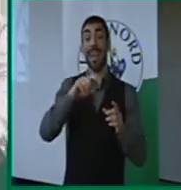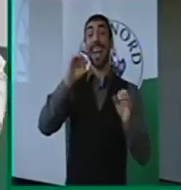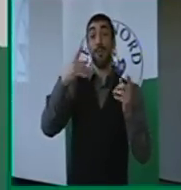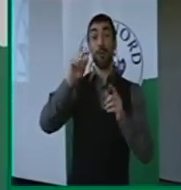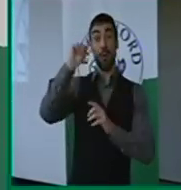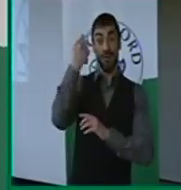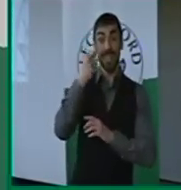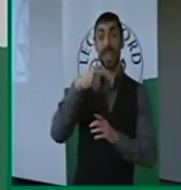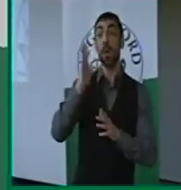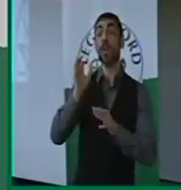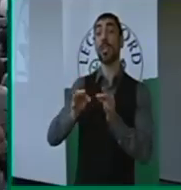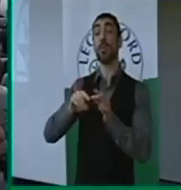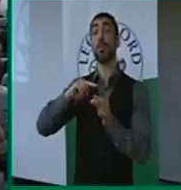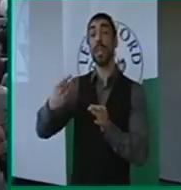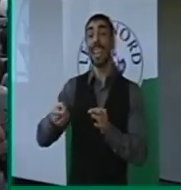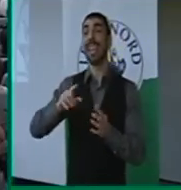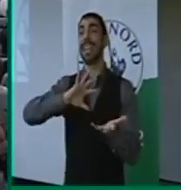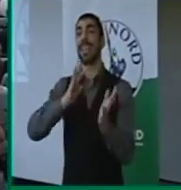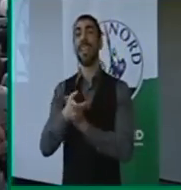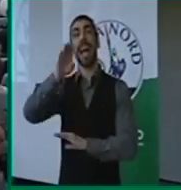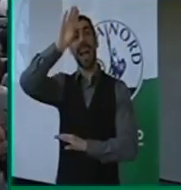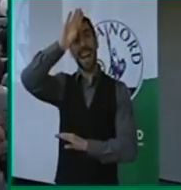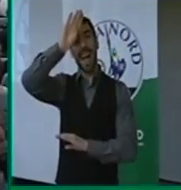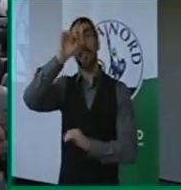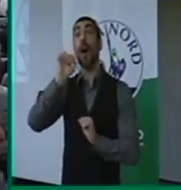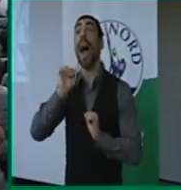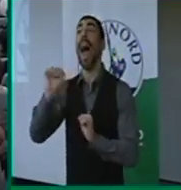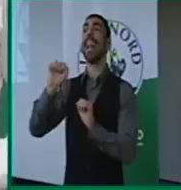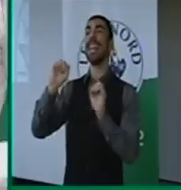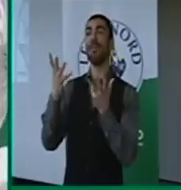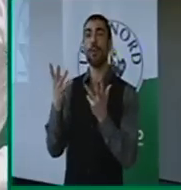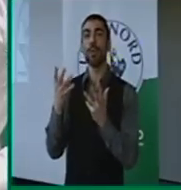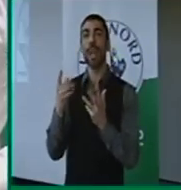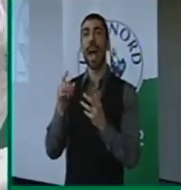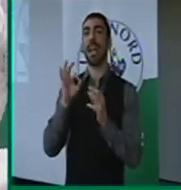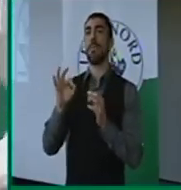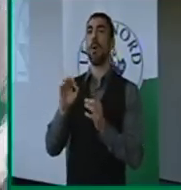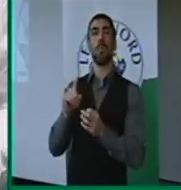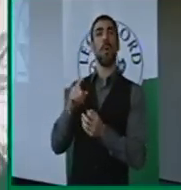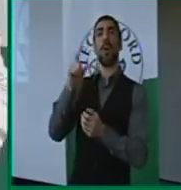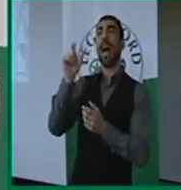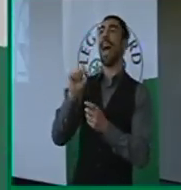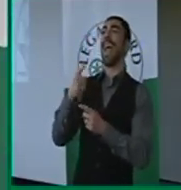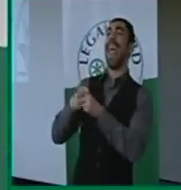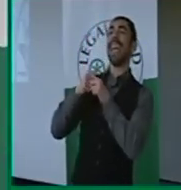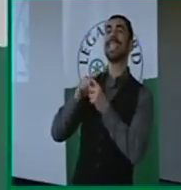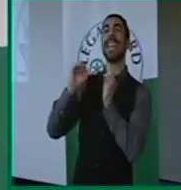dopo si è trasformato nel capo degli anti rivoluzionari e dei massacratori degli ex rivoluzionari mi ha